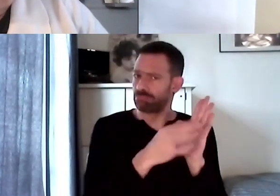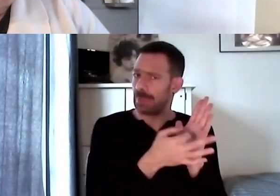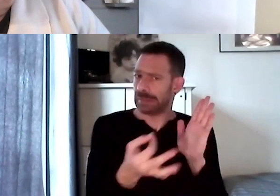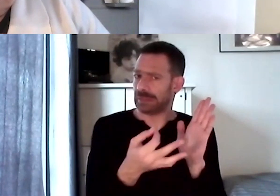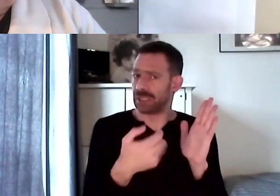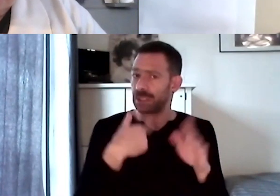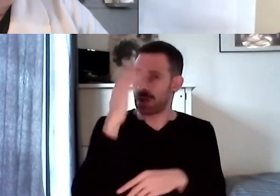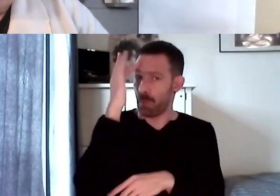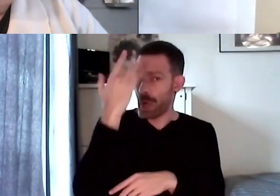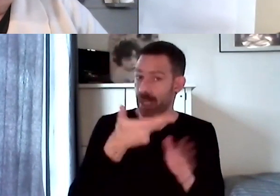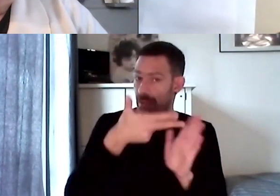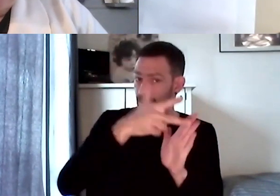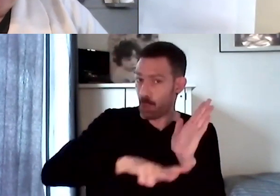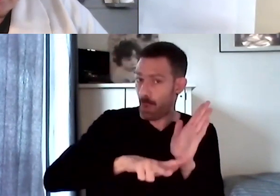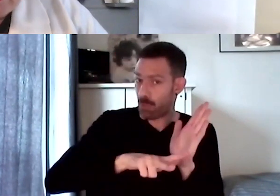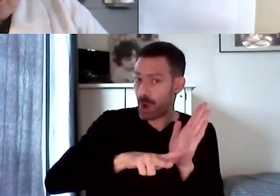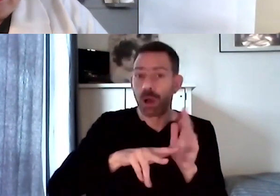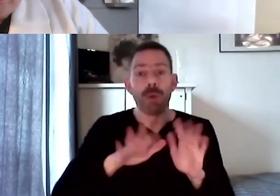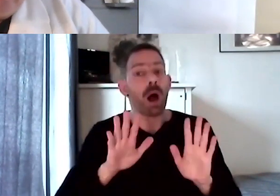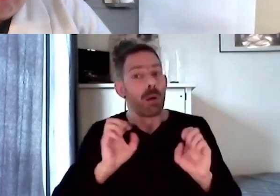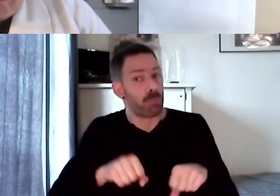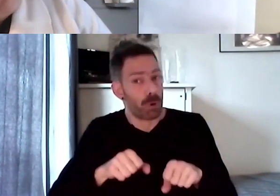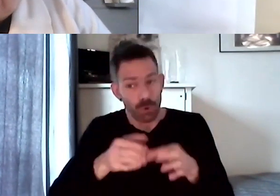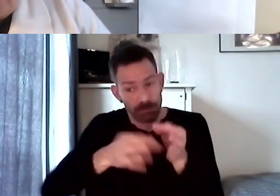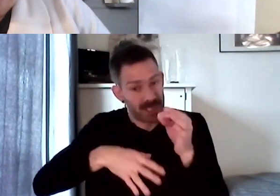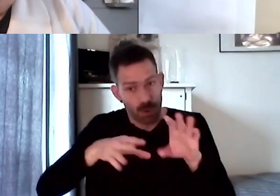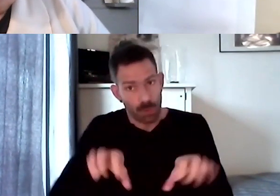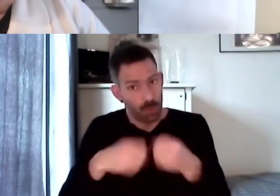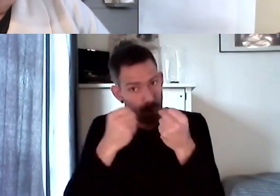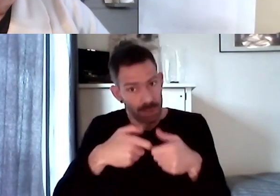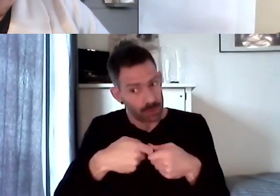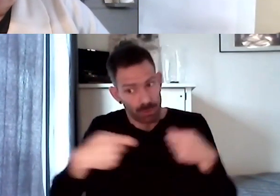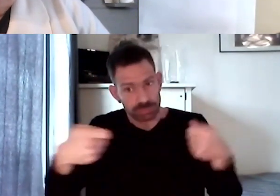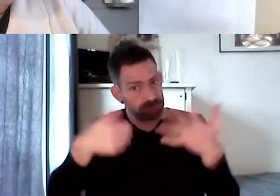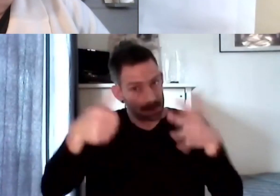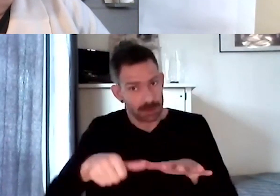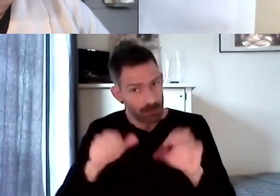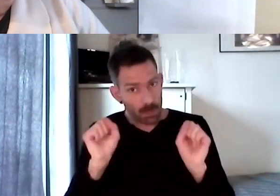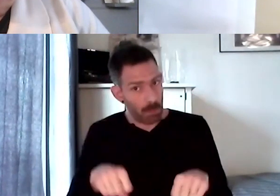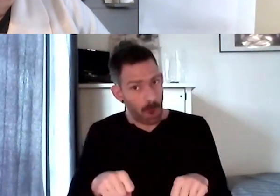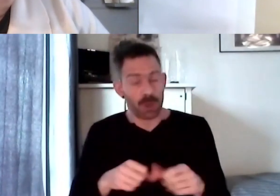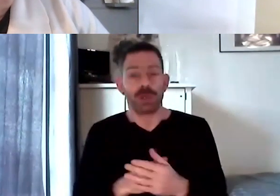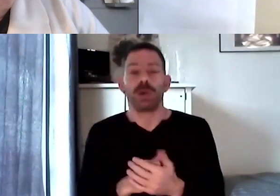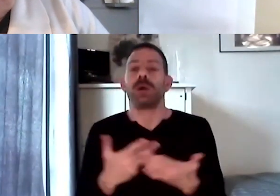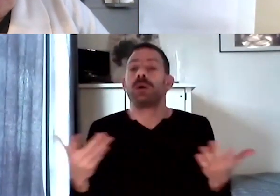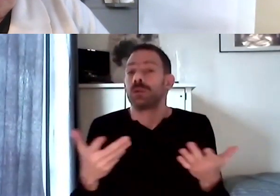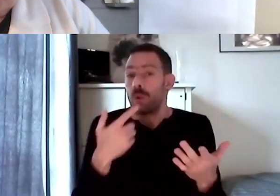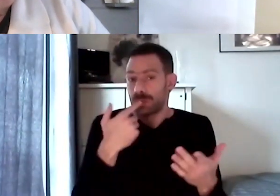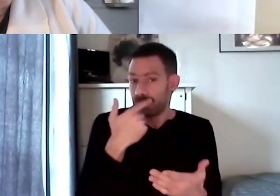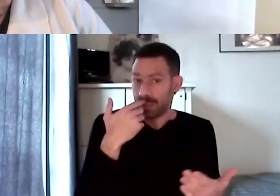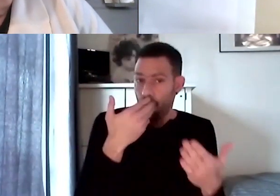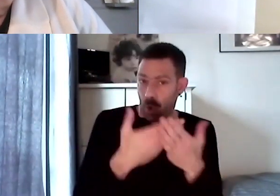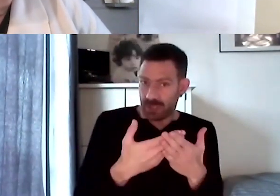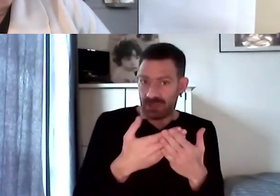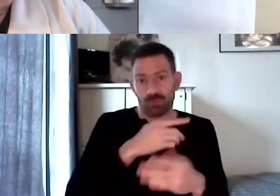moyenne, mais rien n'interdit de faire un bilan de compétences sur 6 mois. Le tout, ce sera toujours des rendez-vous de 2 heures ou de